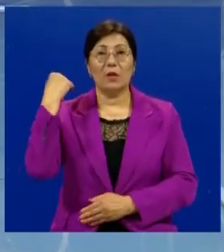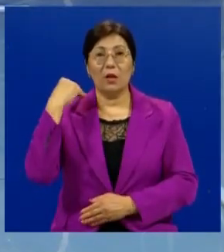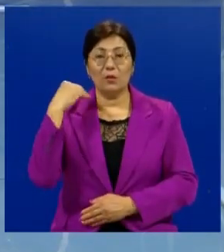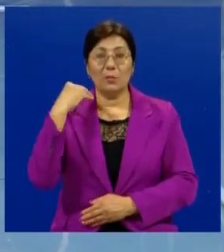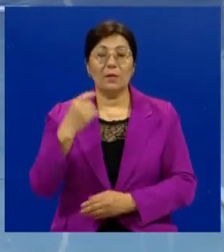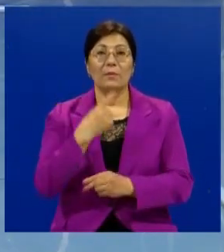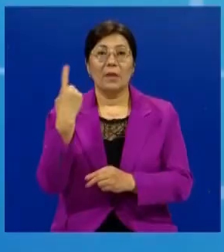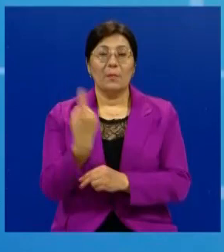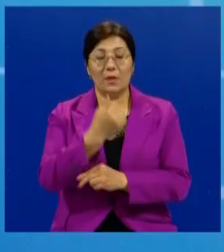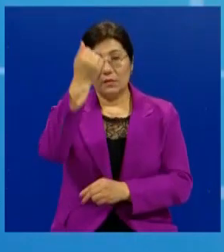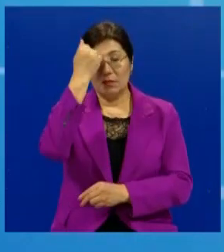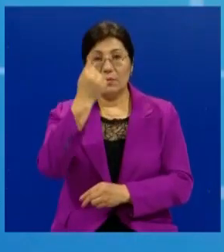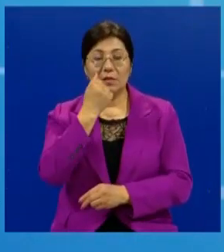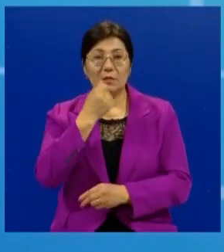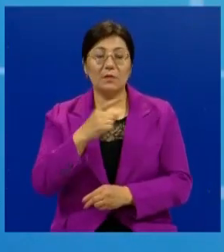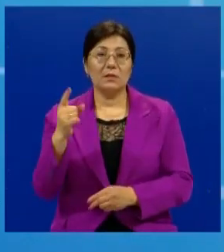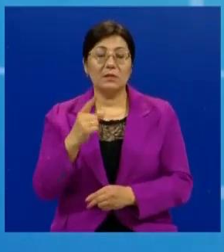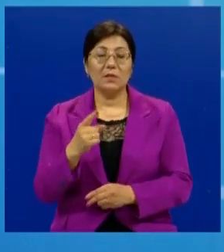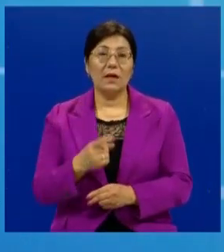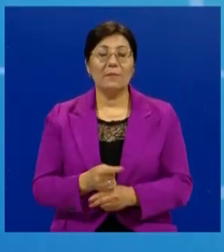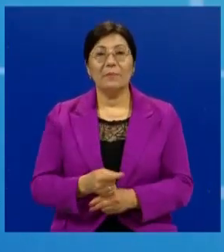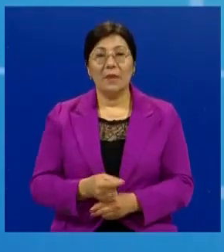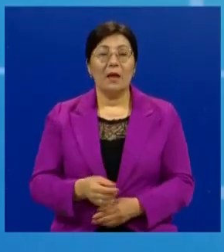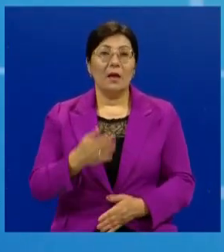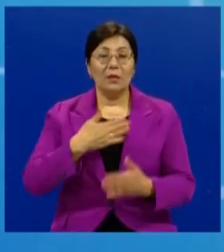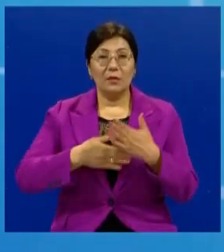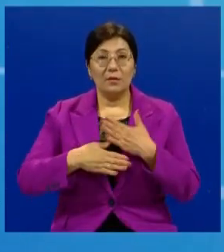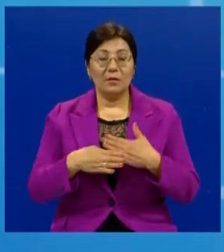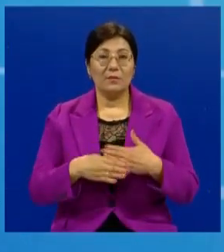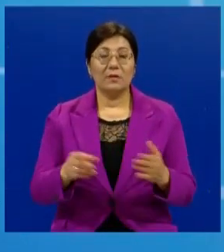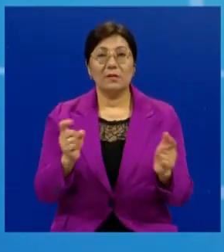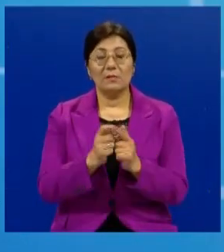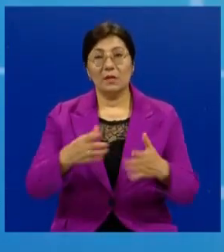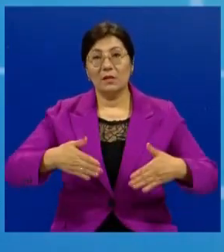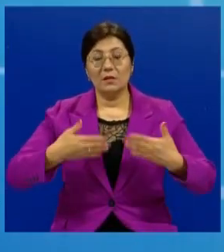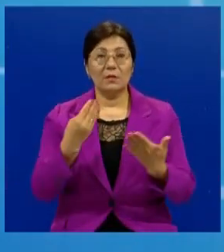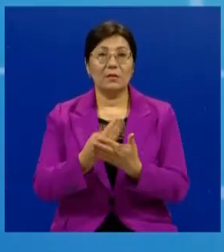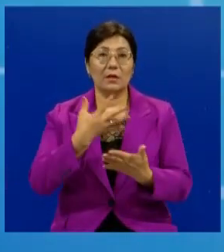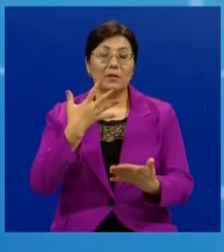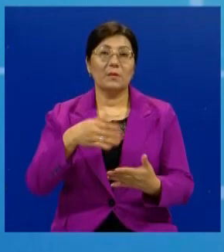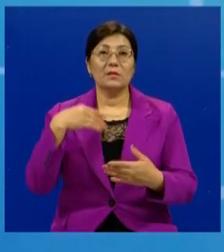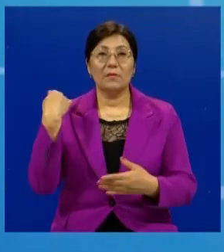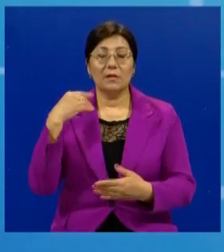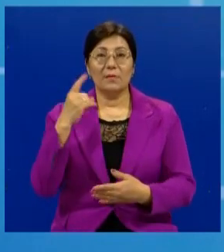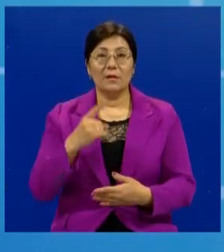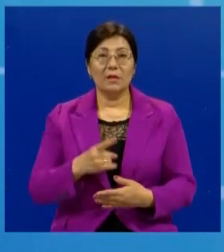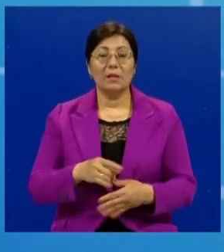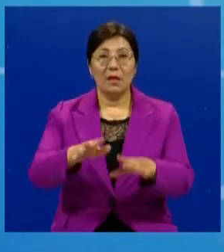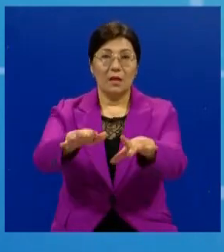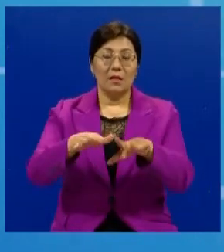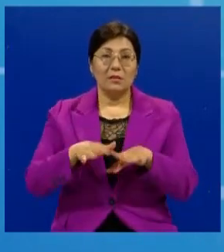Ну, во-первых, спасибо большое за комплимент. Здравствуйте, дорогие мои актюбинцы,